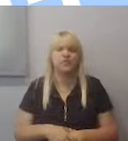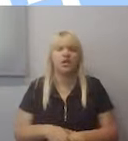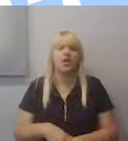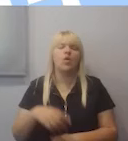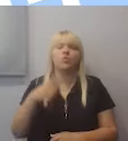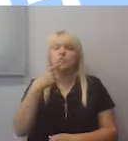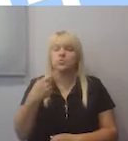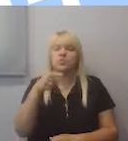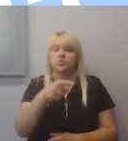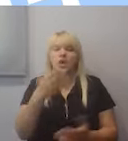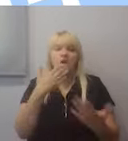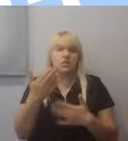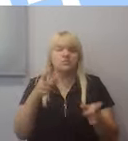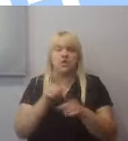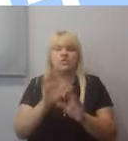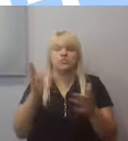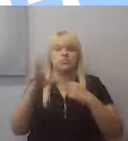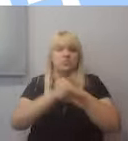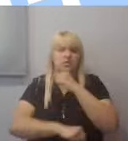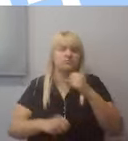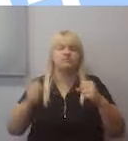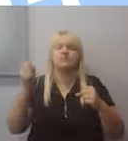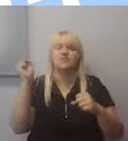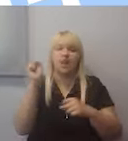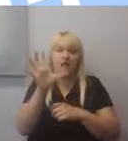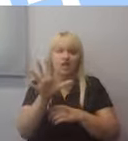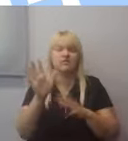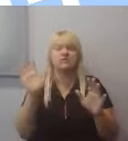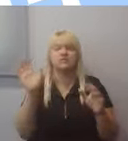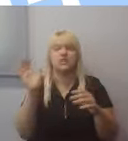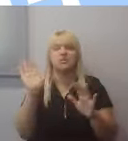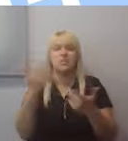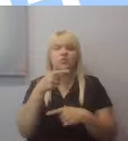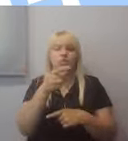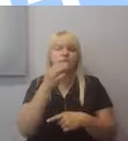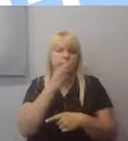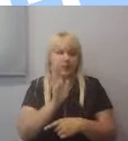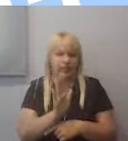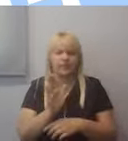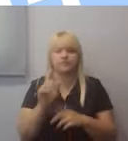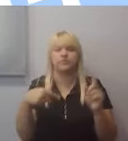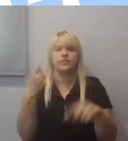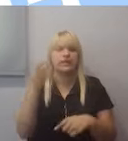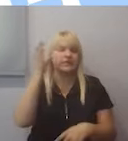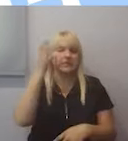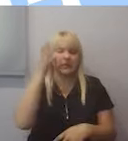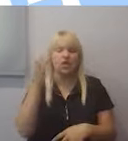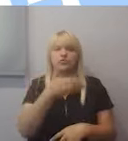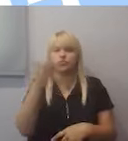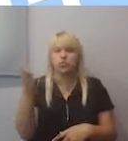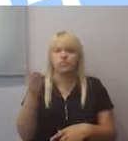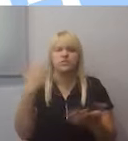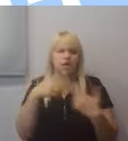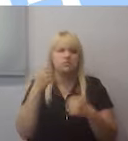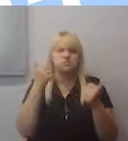attieksmi man būs arī pats beidzamais slaids bet par to vēl nē nākamais ir zināšanas vēlme tev var būt liela enerģija